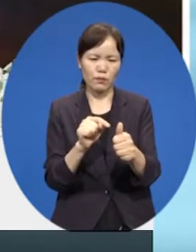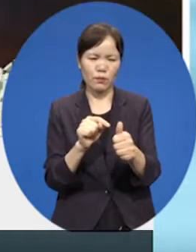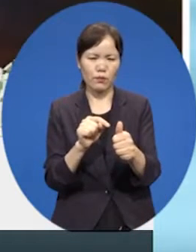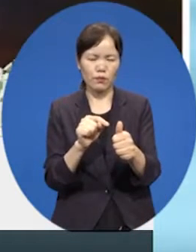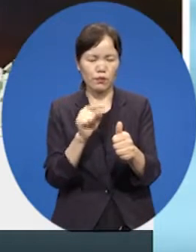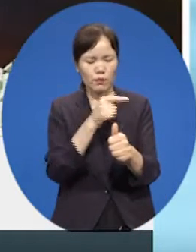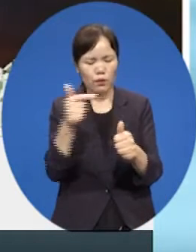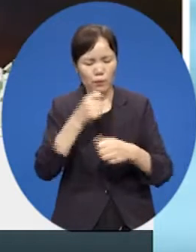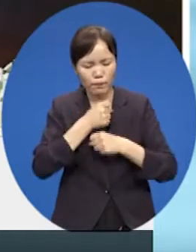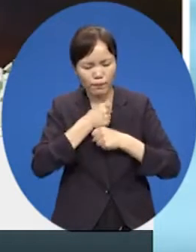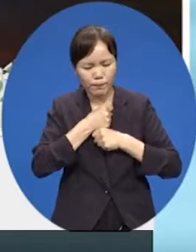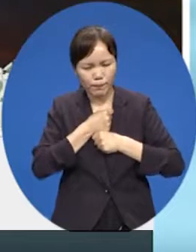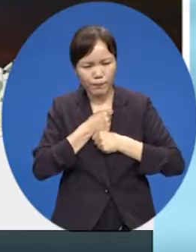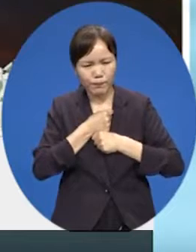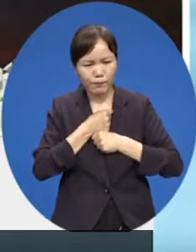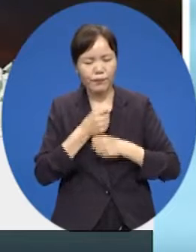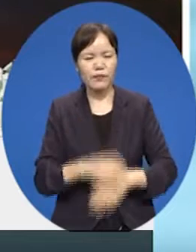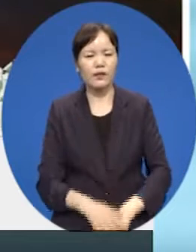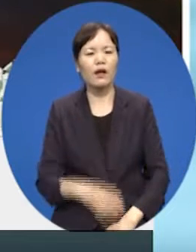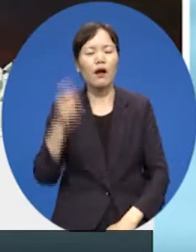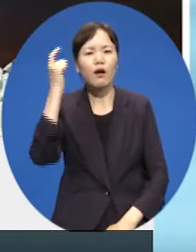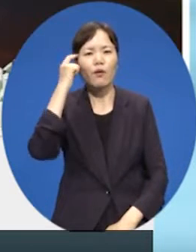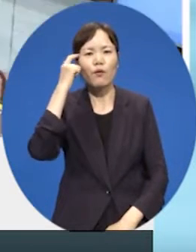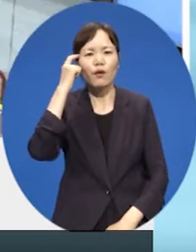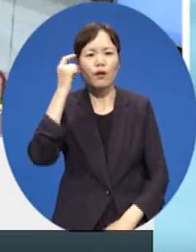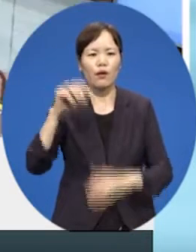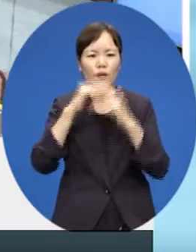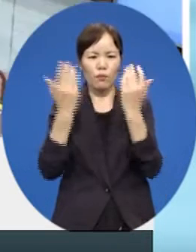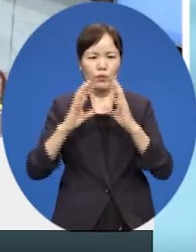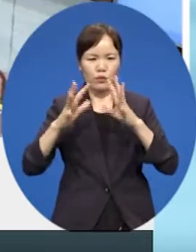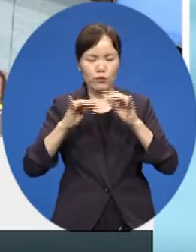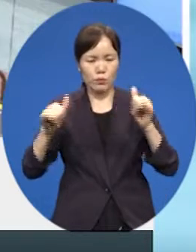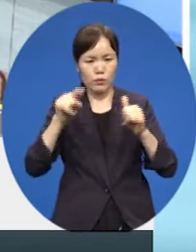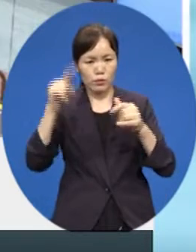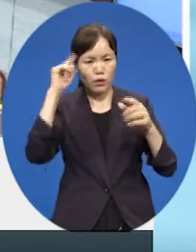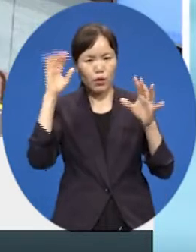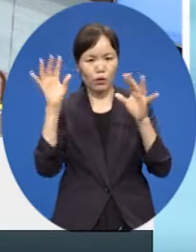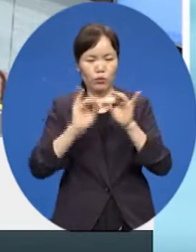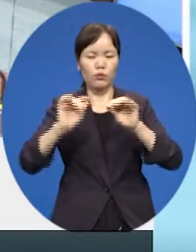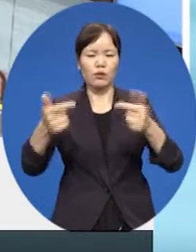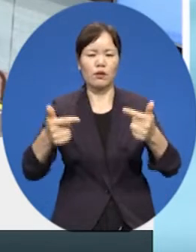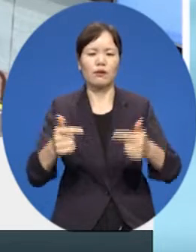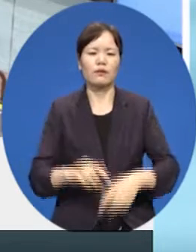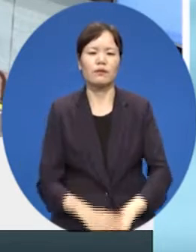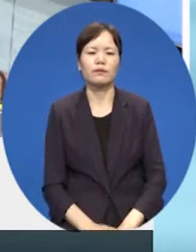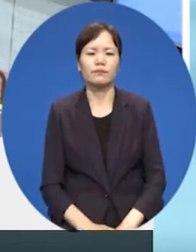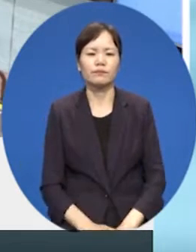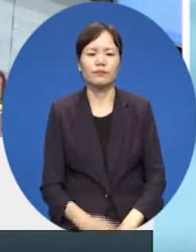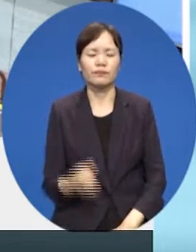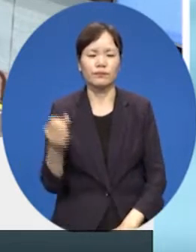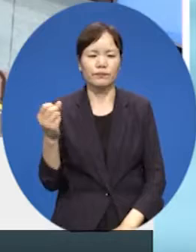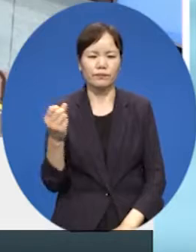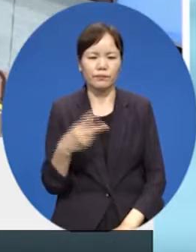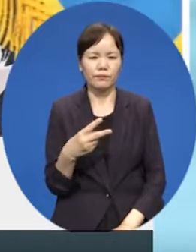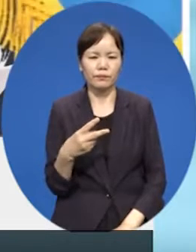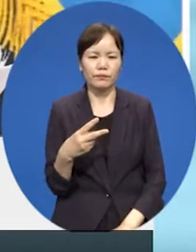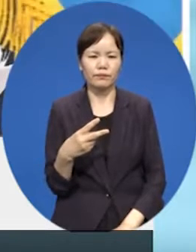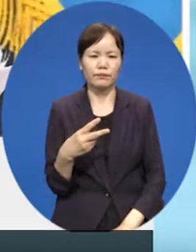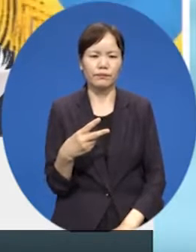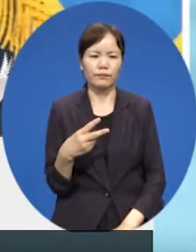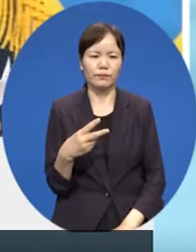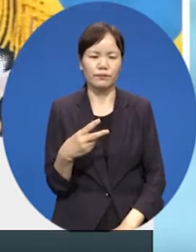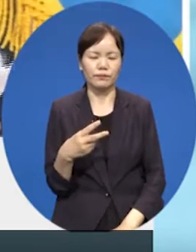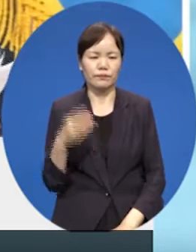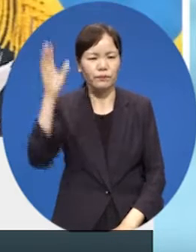조심스러워서 왜냐하면 아직 모든 국민들의 다 여기에 동의를 하는 것도 아니고 그리고 이른바 그 2